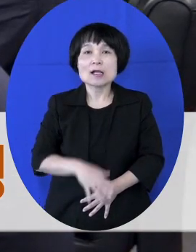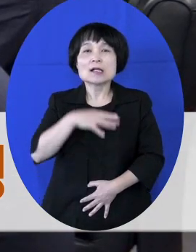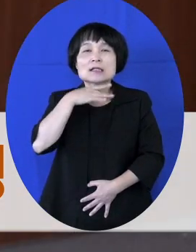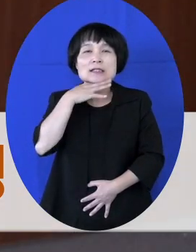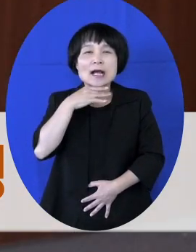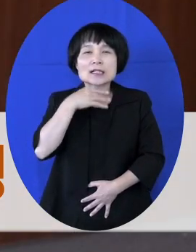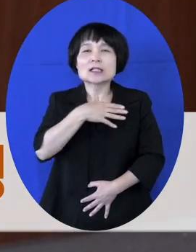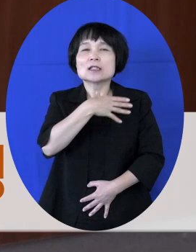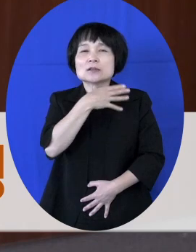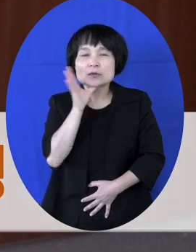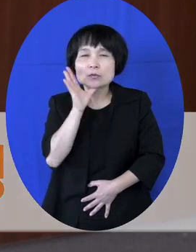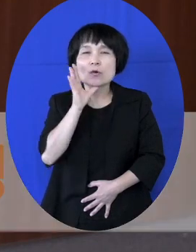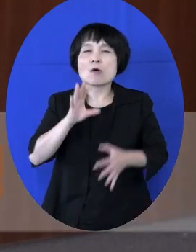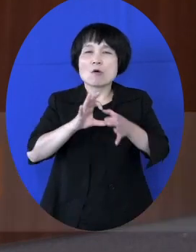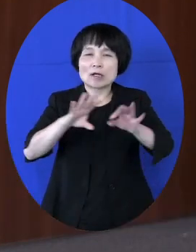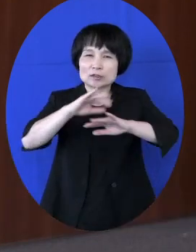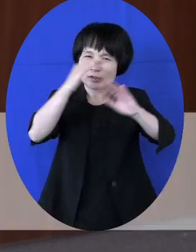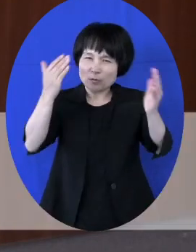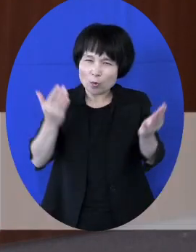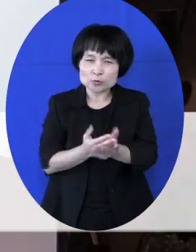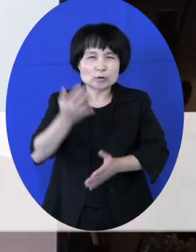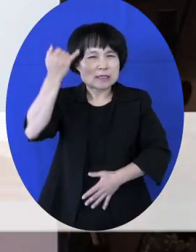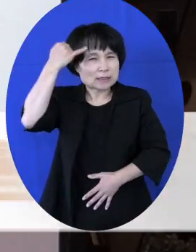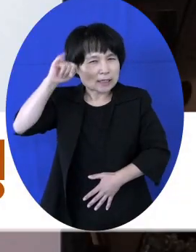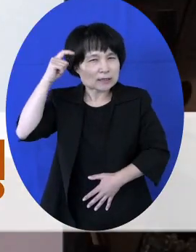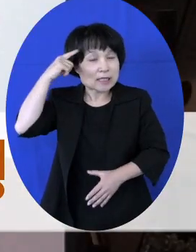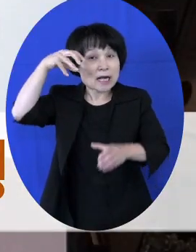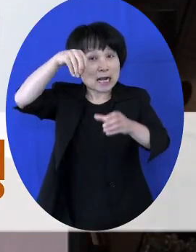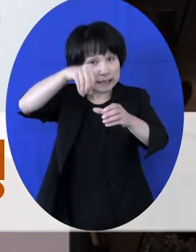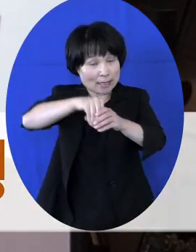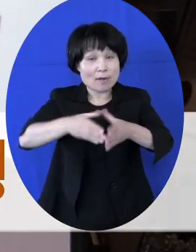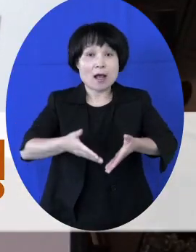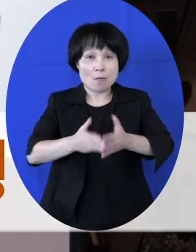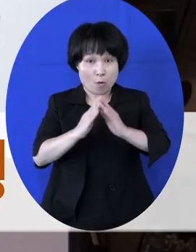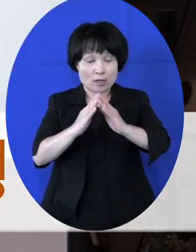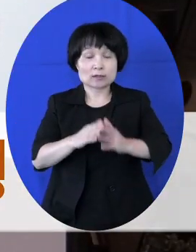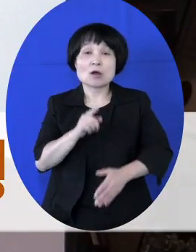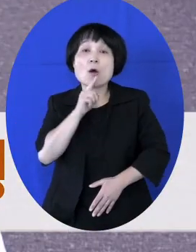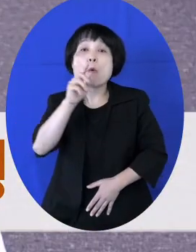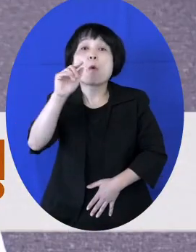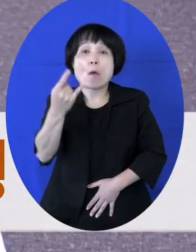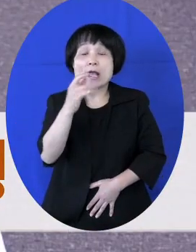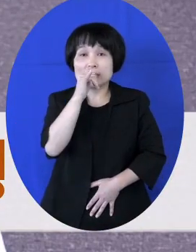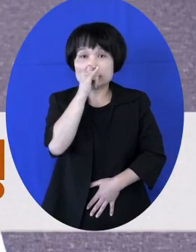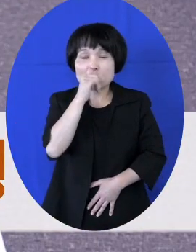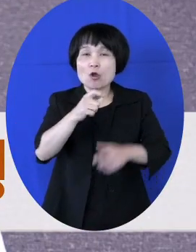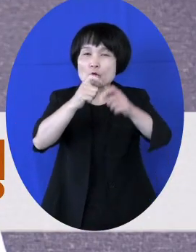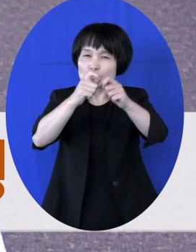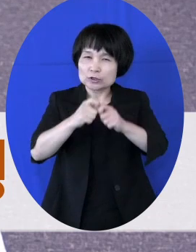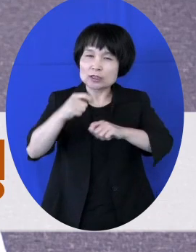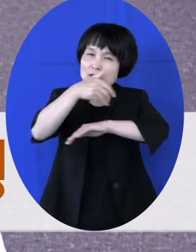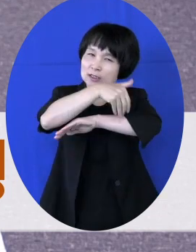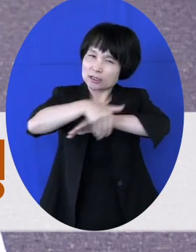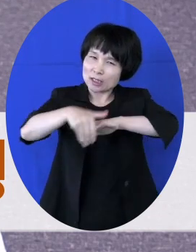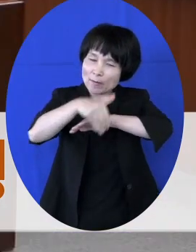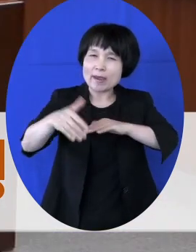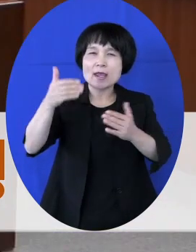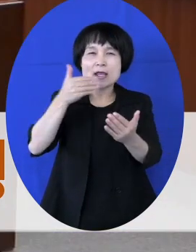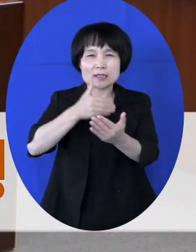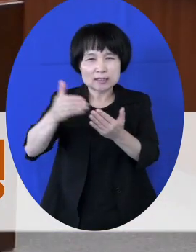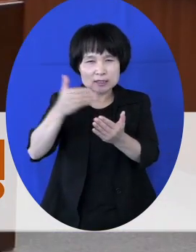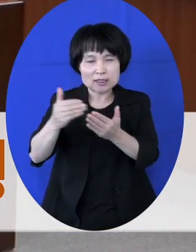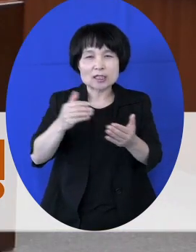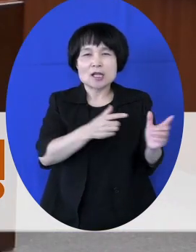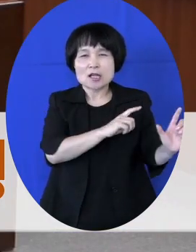창의적이고 자유로운 공간을 목표로 조성될 예정인데요. 이번 보고회를 통해 구체적인 배치도와 조성계획이 수립돼